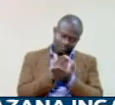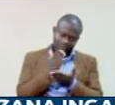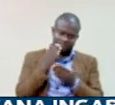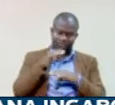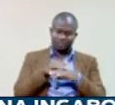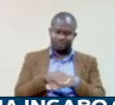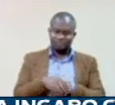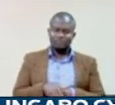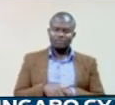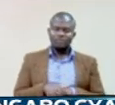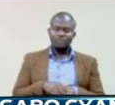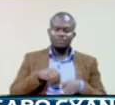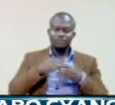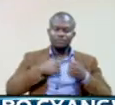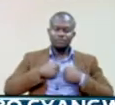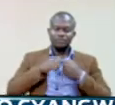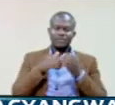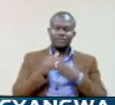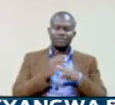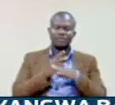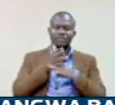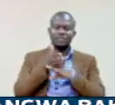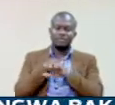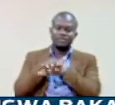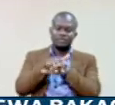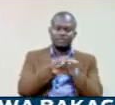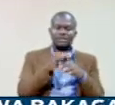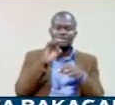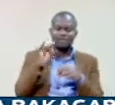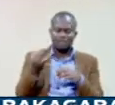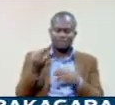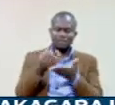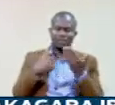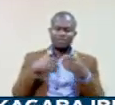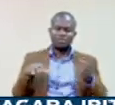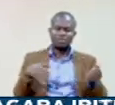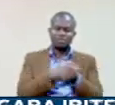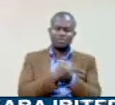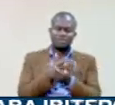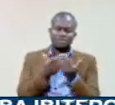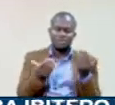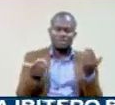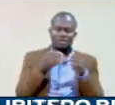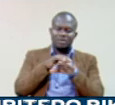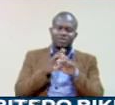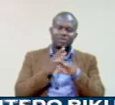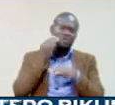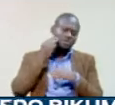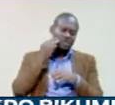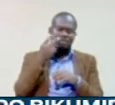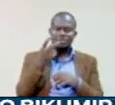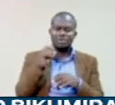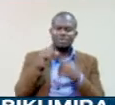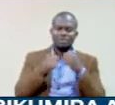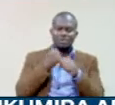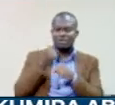bagitumiza mu Rwanda hari amaturagiro manini y'amafi atatu afite ubushobozi bwo guturaga utwana tw'amafi miliyoni 20 ku